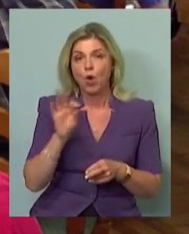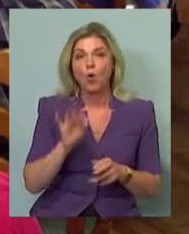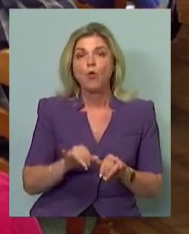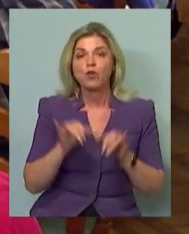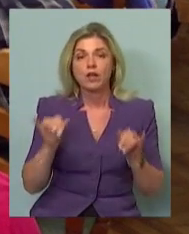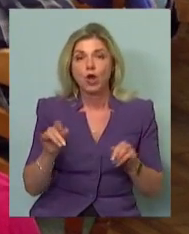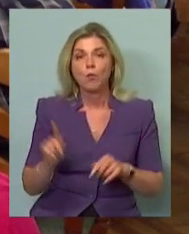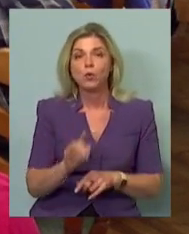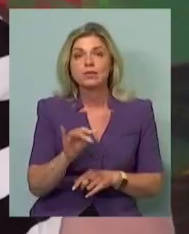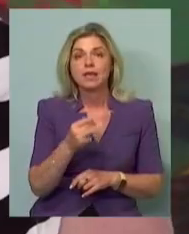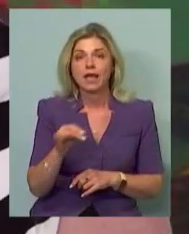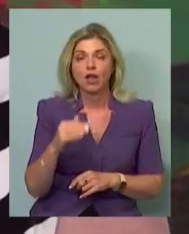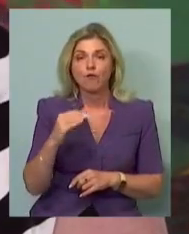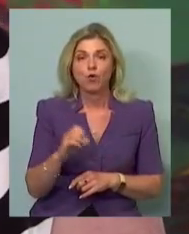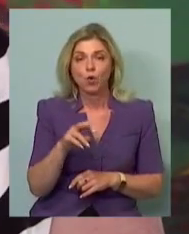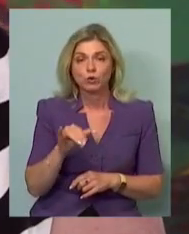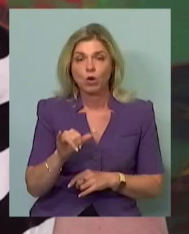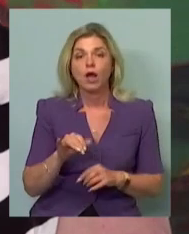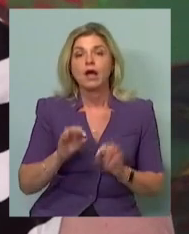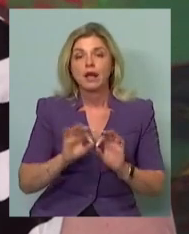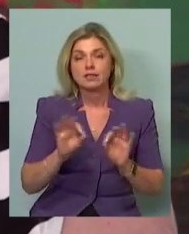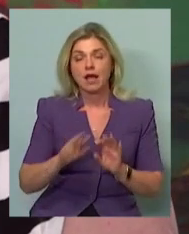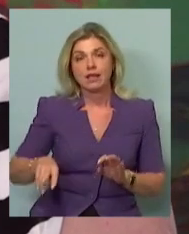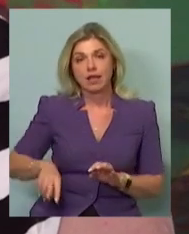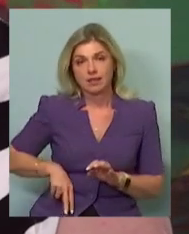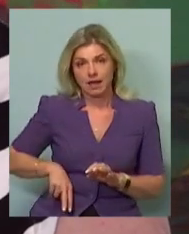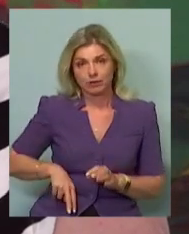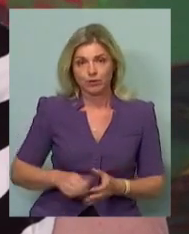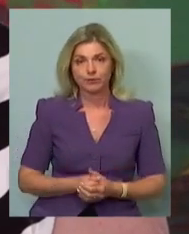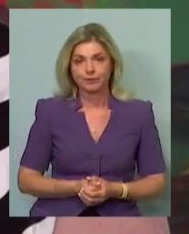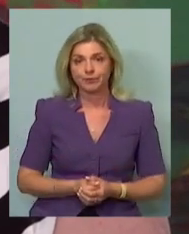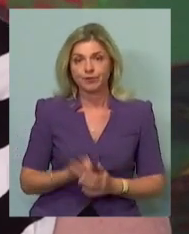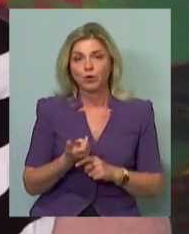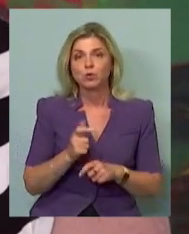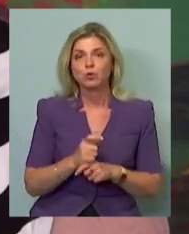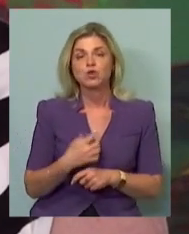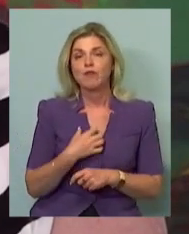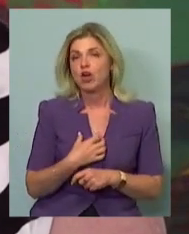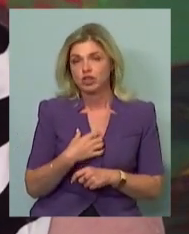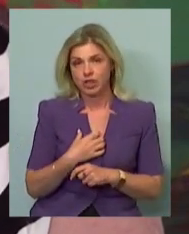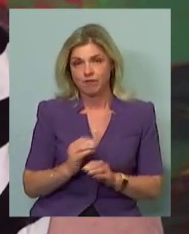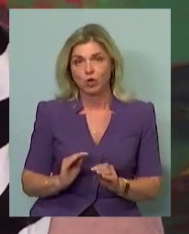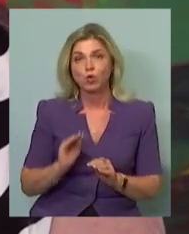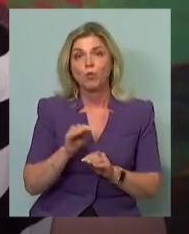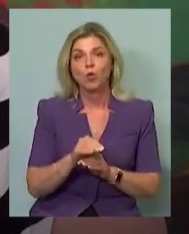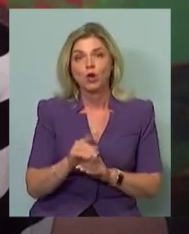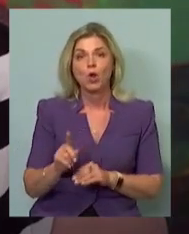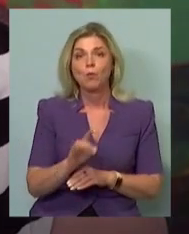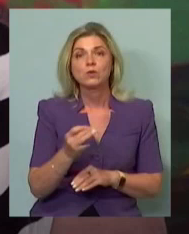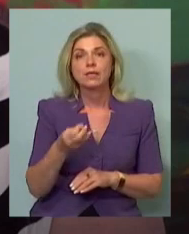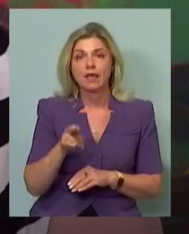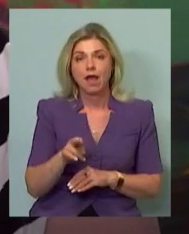фондів розповіла заступниця директора музею Лариса Твєрітінова. Дуже важливе поповнення музейної